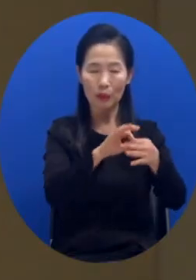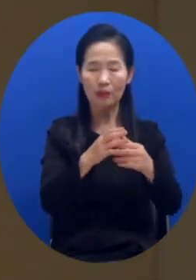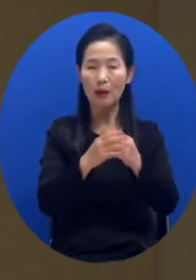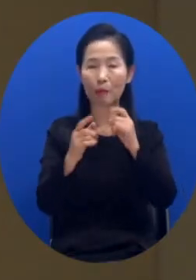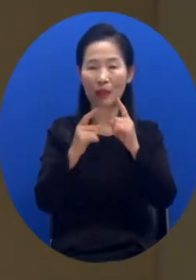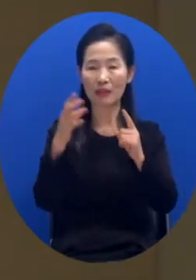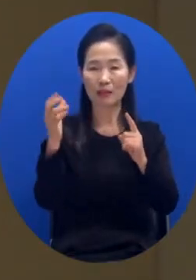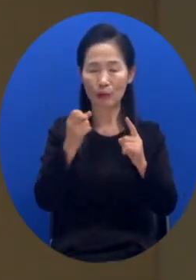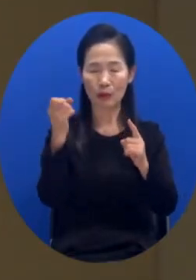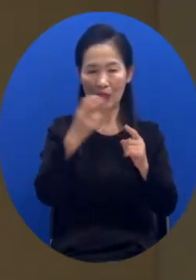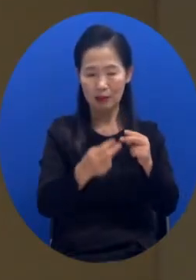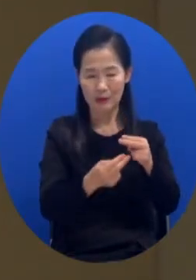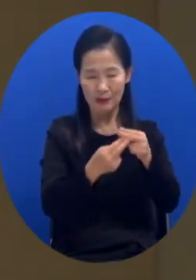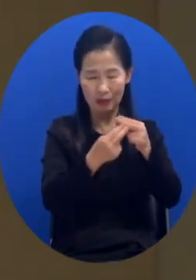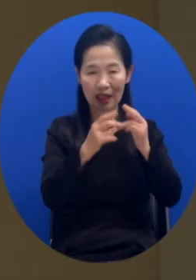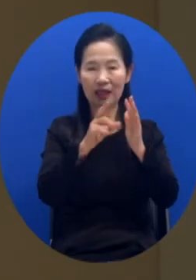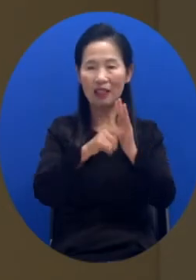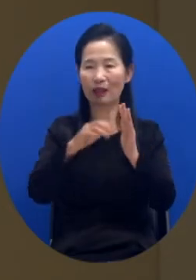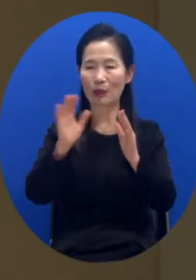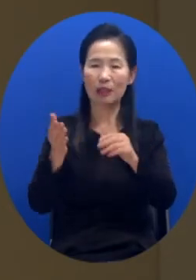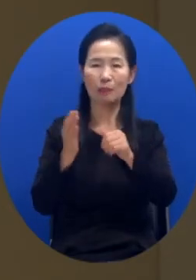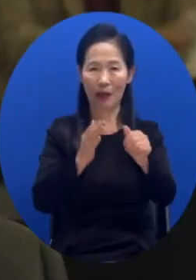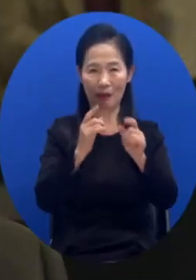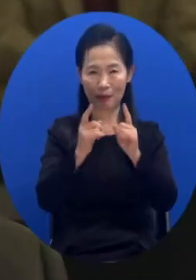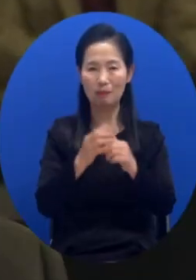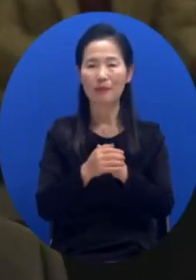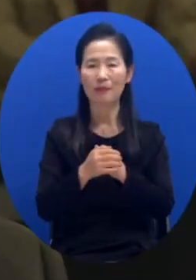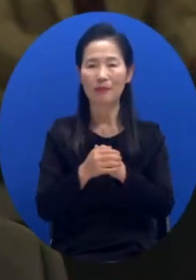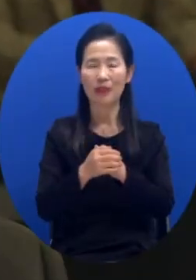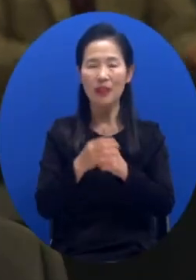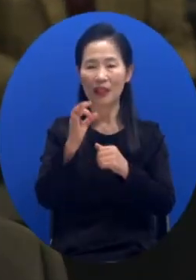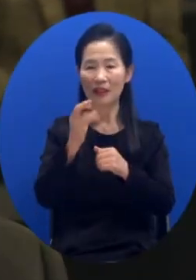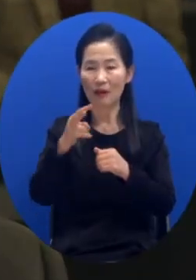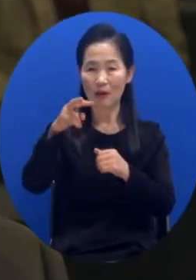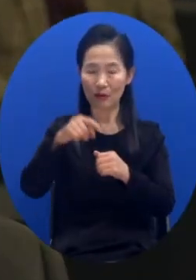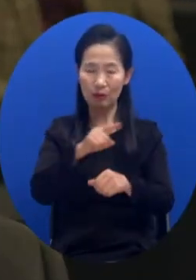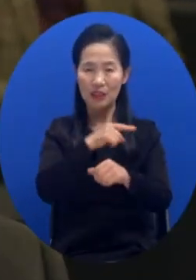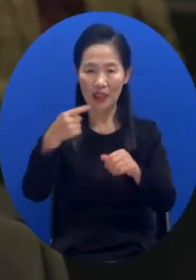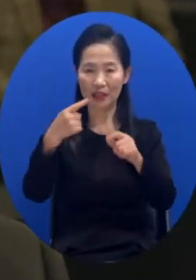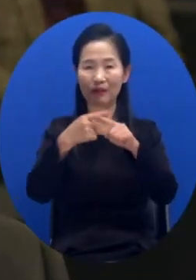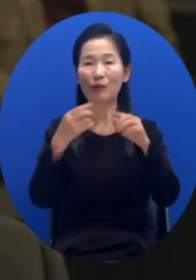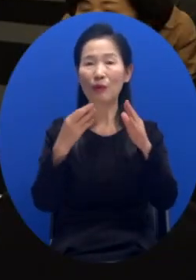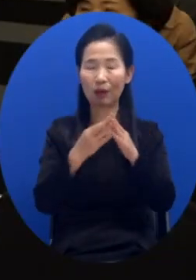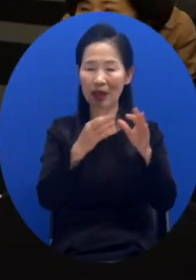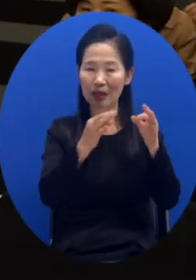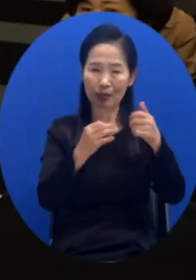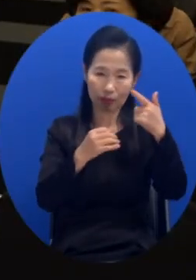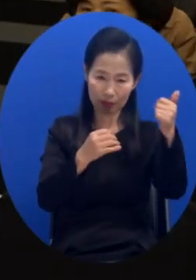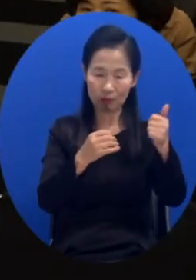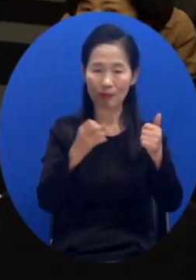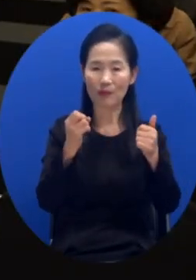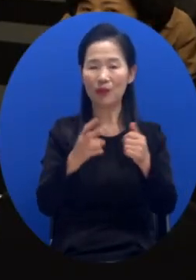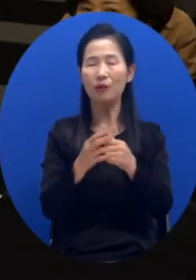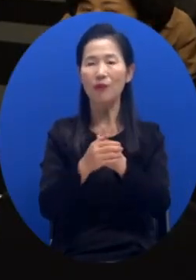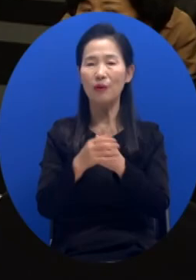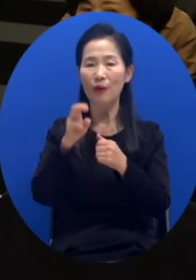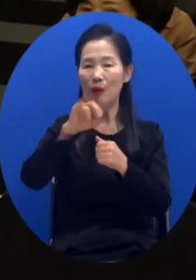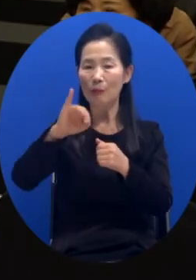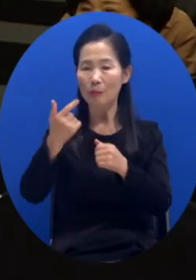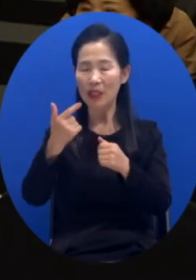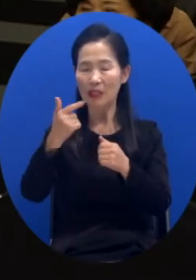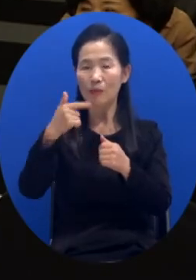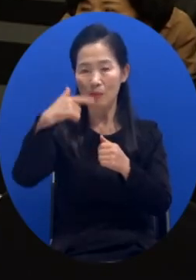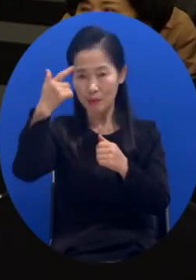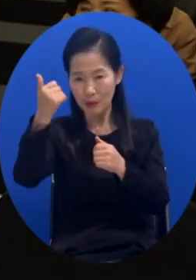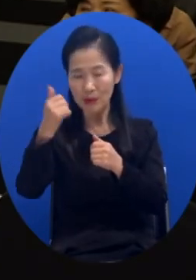재충전할 수 있는 시간이 되길 바란다 고 말했습니다 이어 여수 제 1교 의 김성 첫 목사와 예수인교회 민찬기 목사